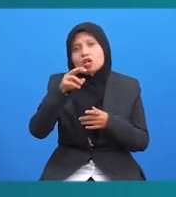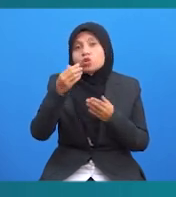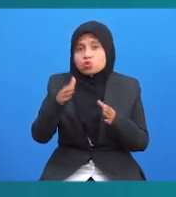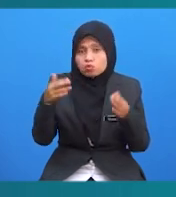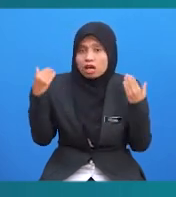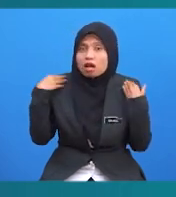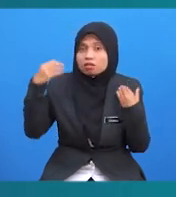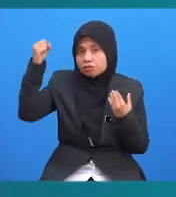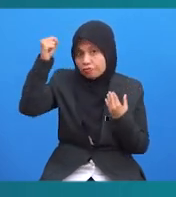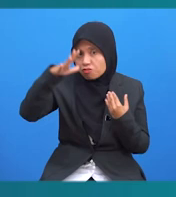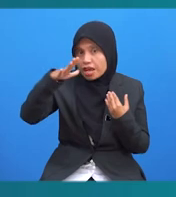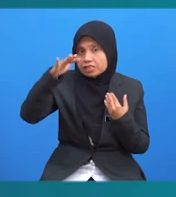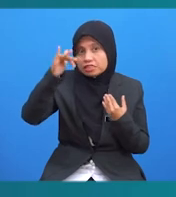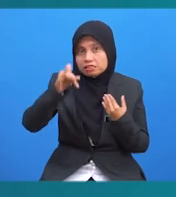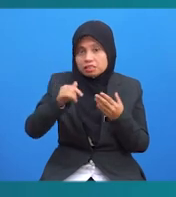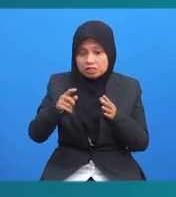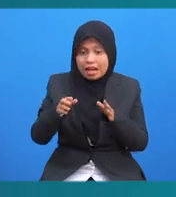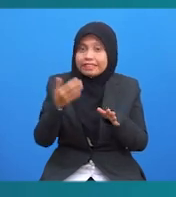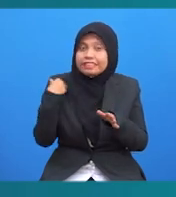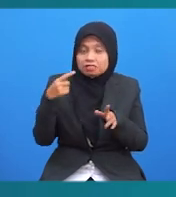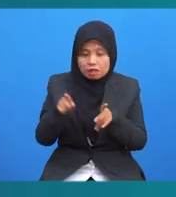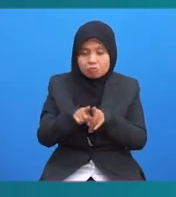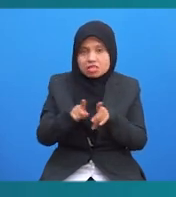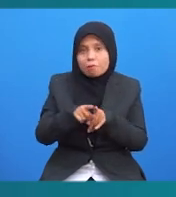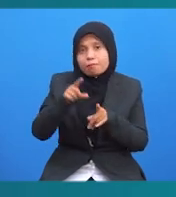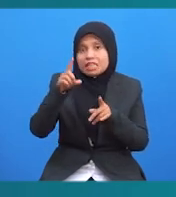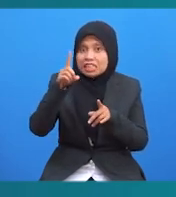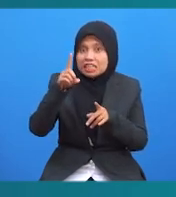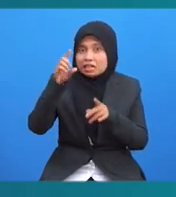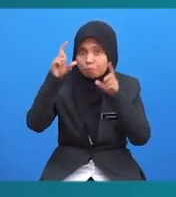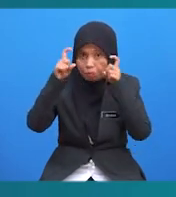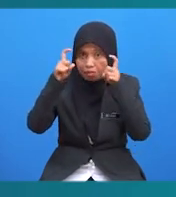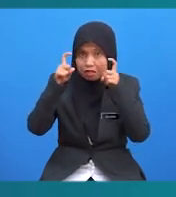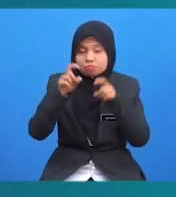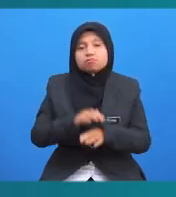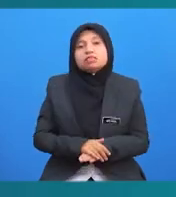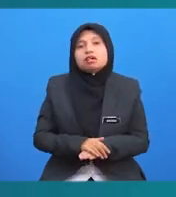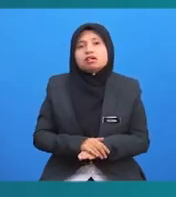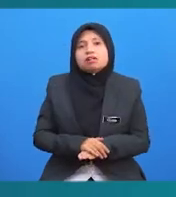sudah mempunyai flash yang dipasang bersama kamera sebagai bantuan cahaya jika diperlukan.